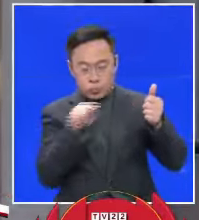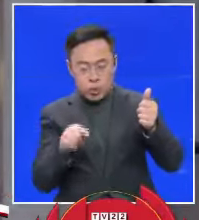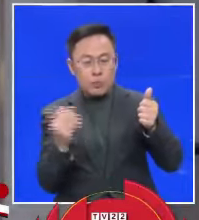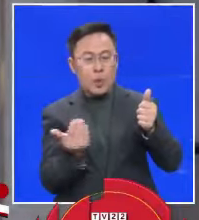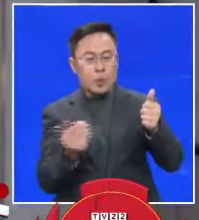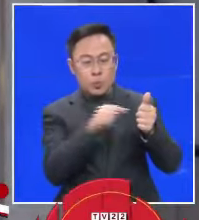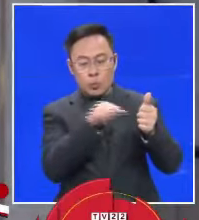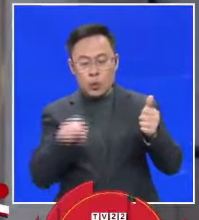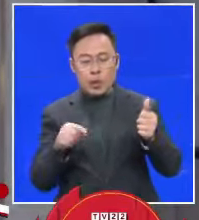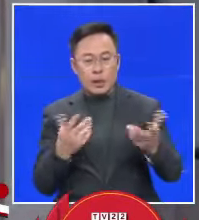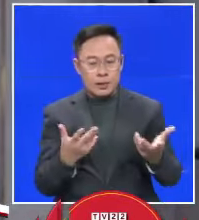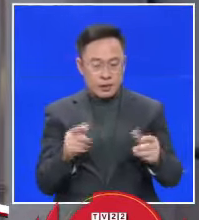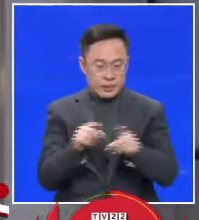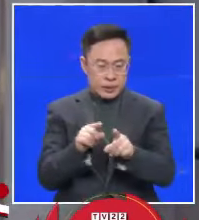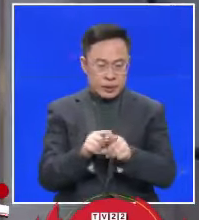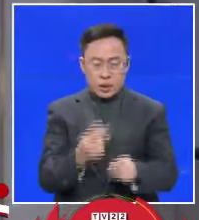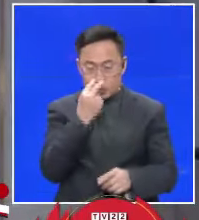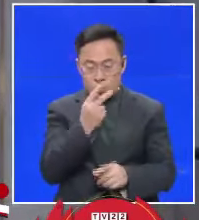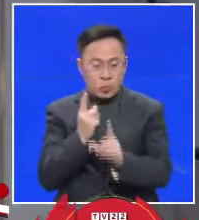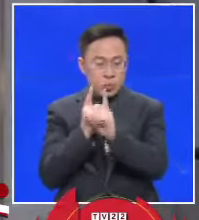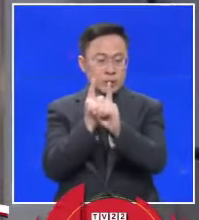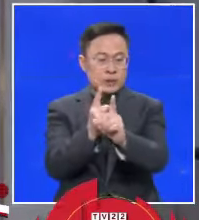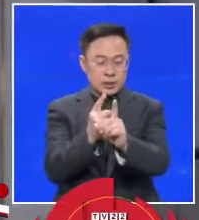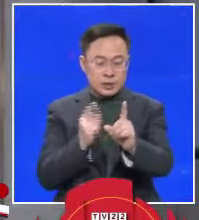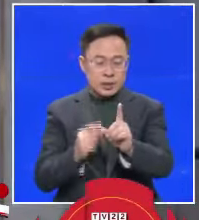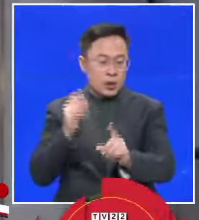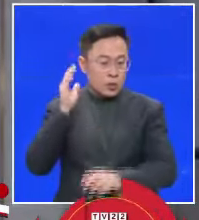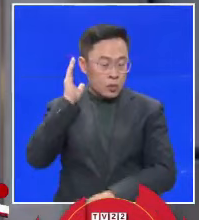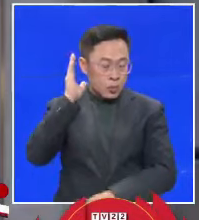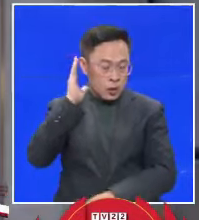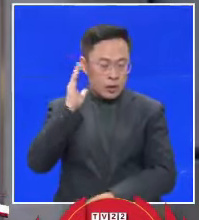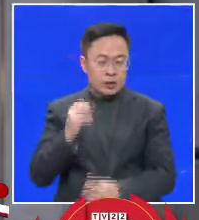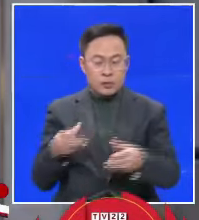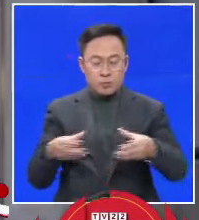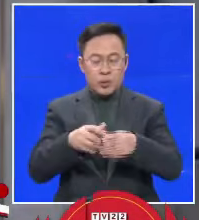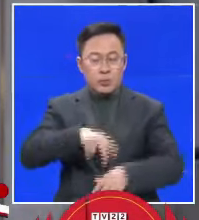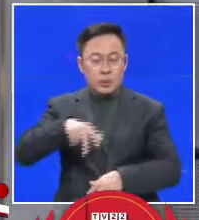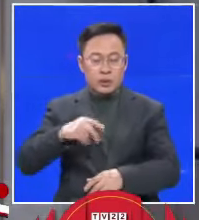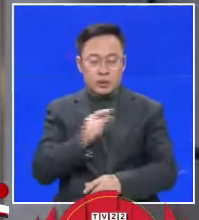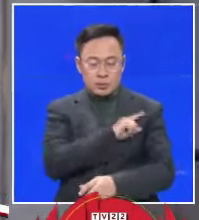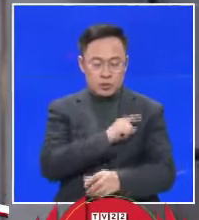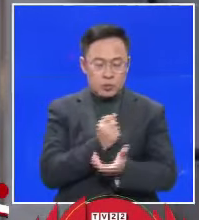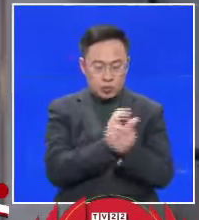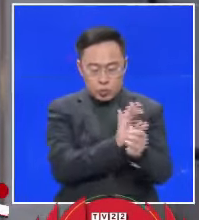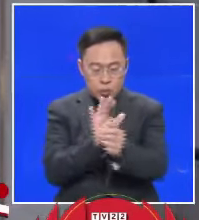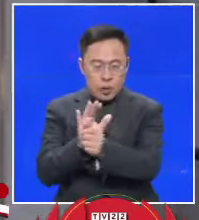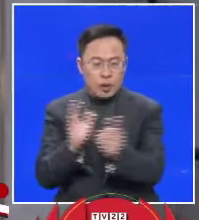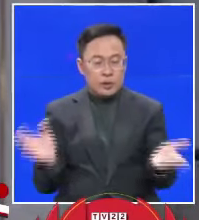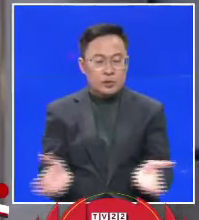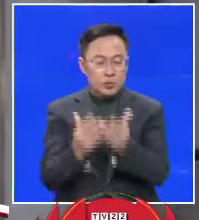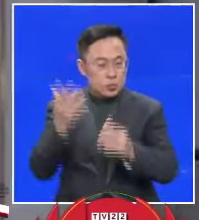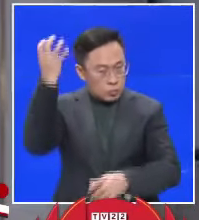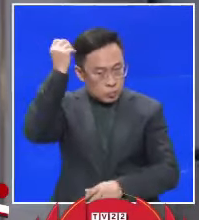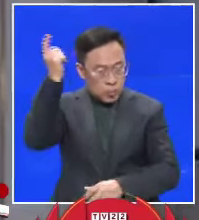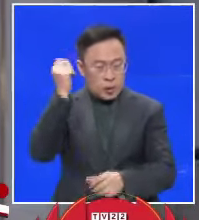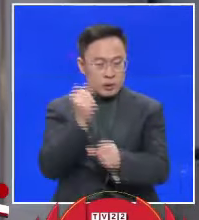และที่สำคัญเขาก็ให้ไปจับตาคนที่เดินตามหลังคุณแพทองธารน่ะเป็นรัฐมนตรีค่ายเพื่อไทยที่จะเป็นคนประคับประคองคุณแพทองธ